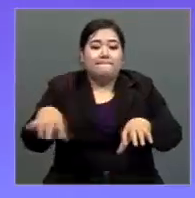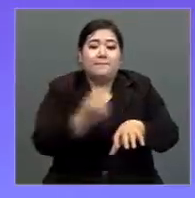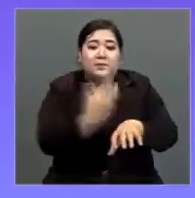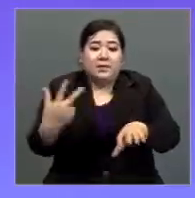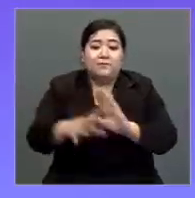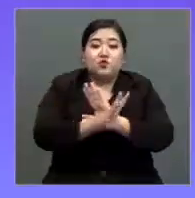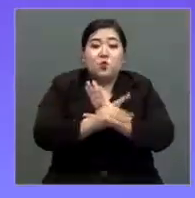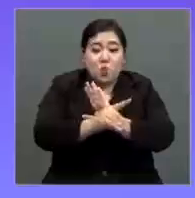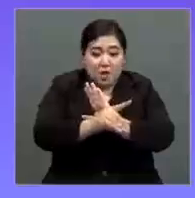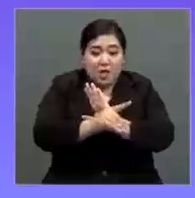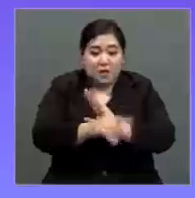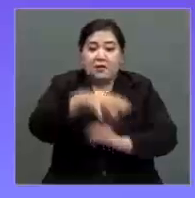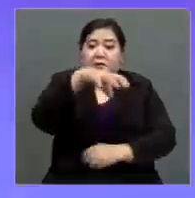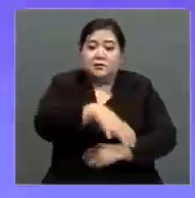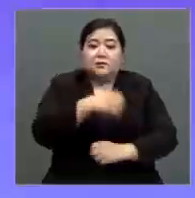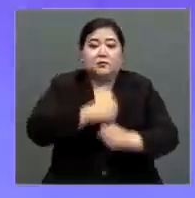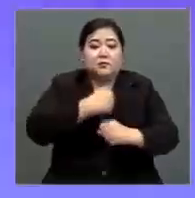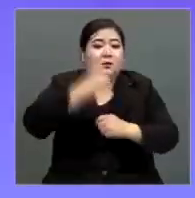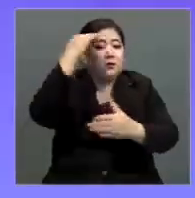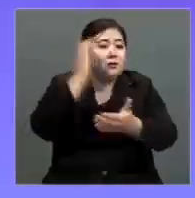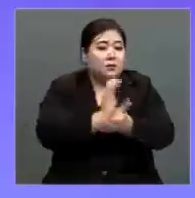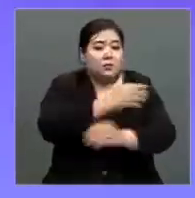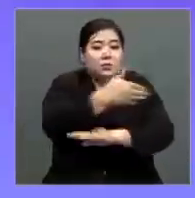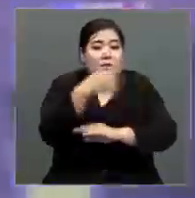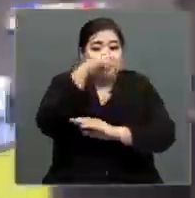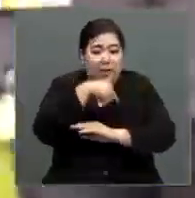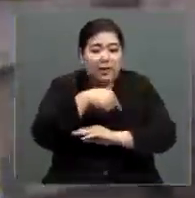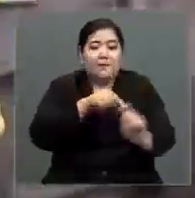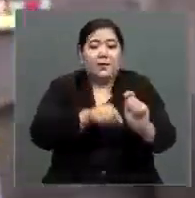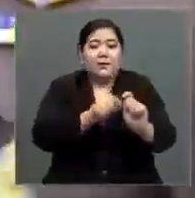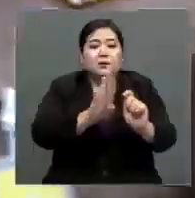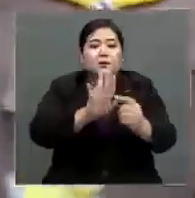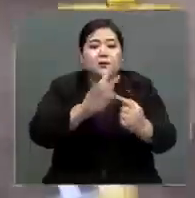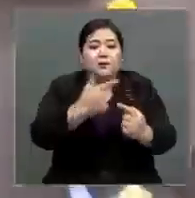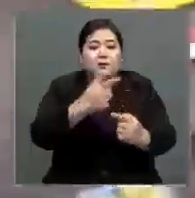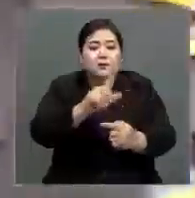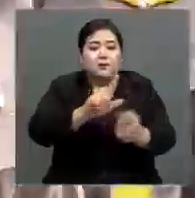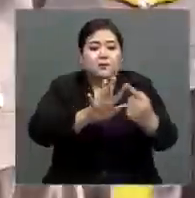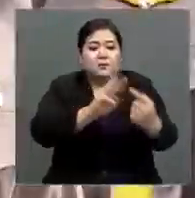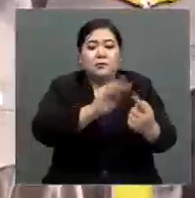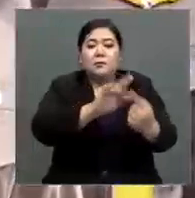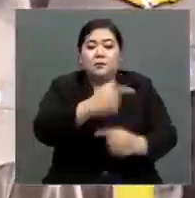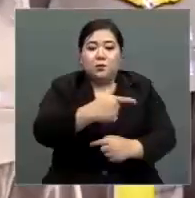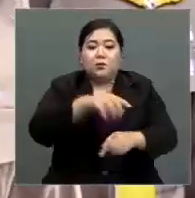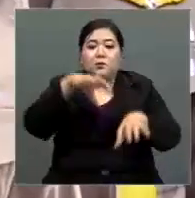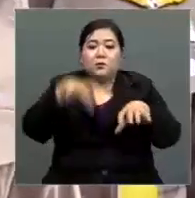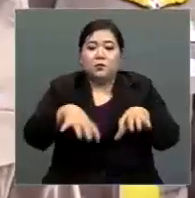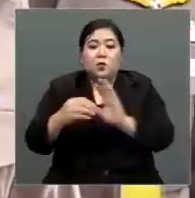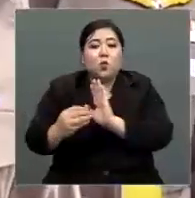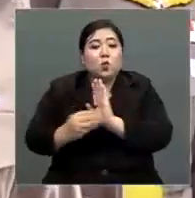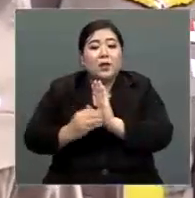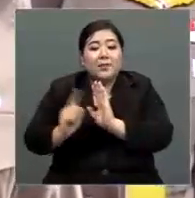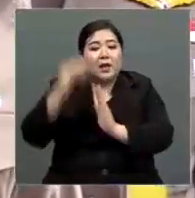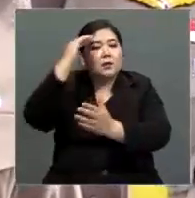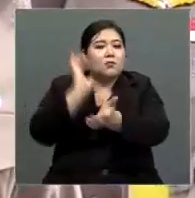ชลบุรีก็จะใช้อาคารของสำนักงานตำรวจแห่งชาติอำเภอบางละมุงส่วนในกรุงเทพมหานครจะเป็นอาคารที่พักสำนักงานตำรวจแห่งชา